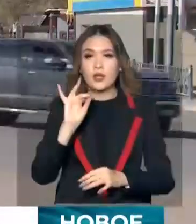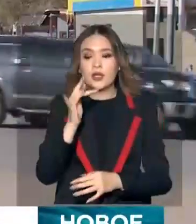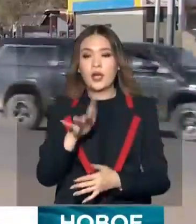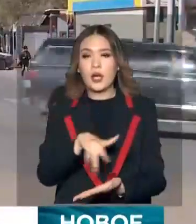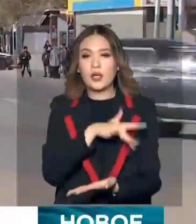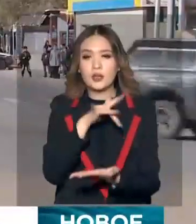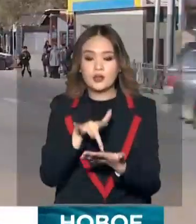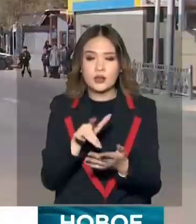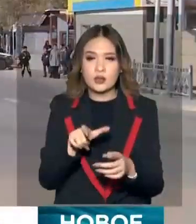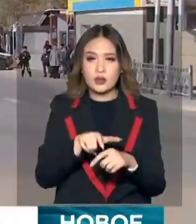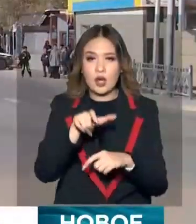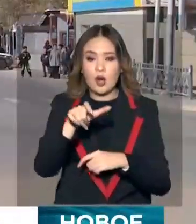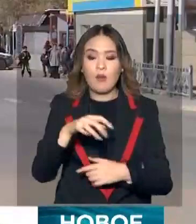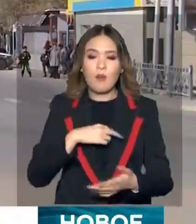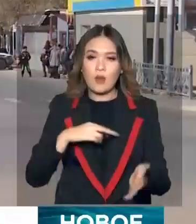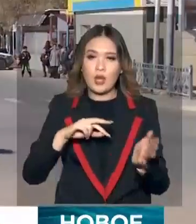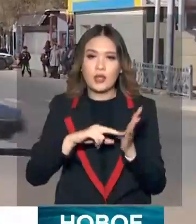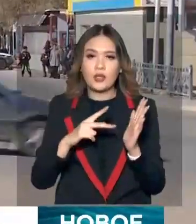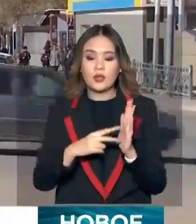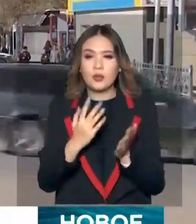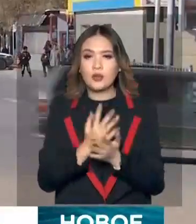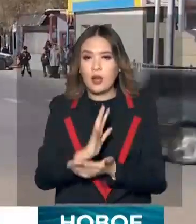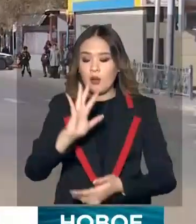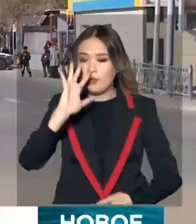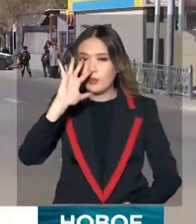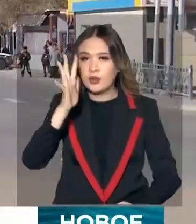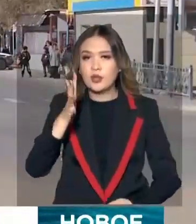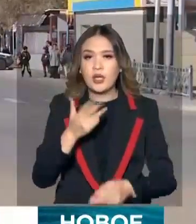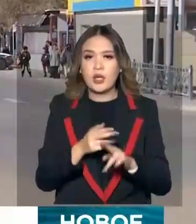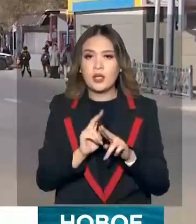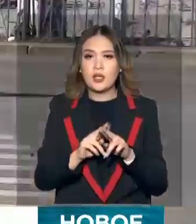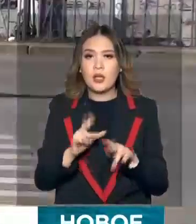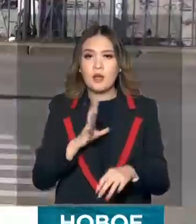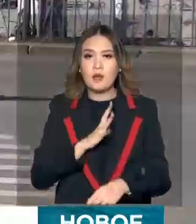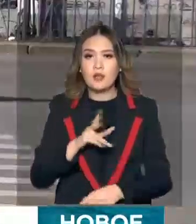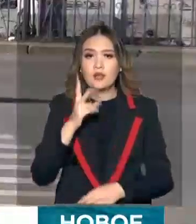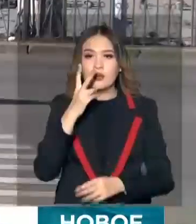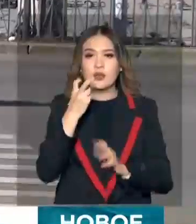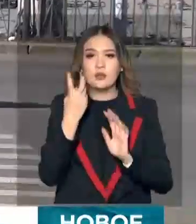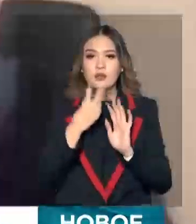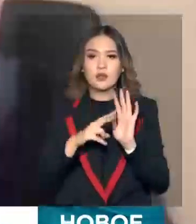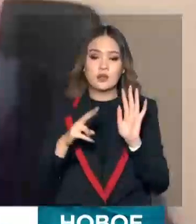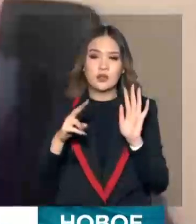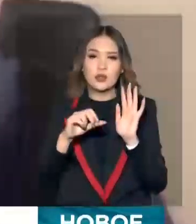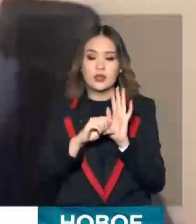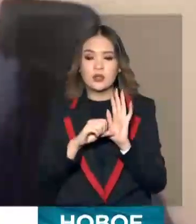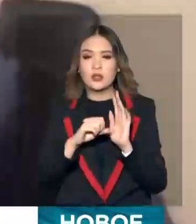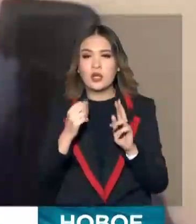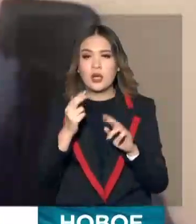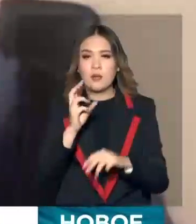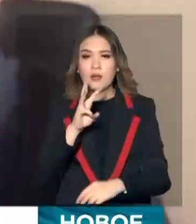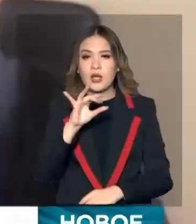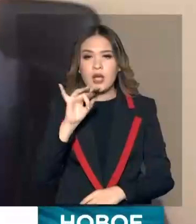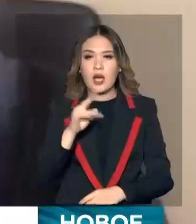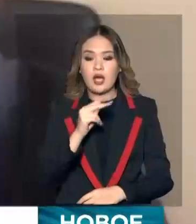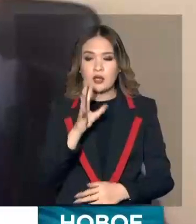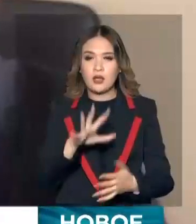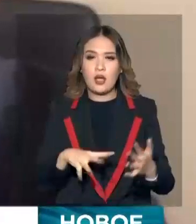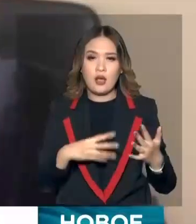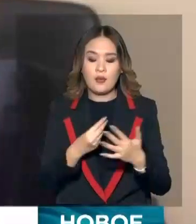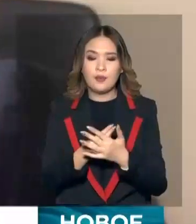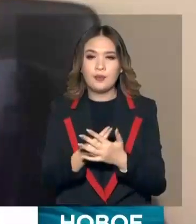внутригородских дороги, мы планируем в течение 5 лет направить 264 миллиарда тенге. Галымжан Муратович, не секрет,